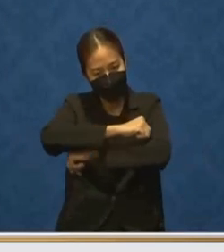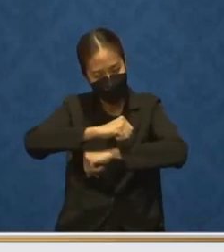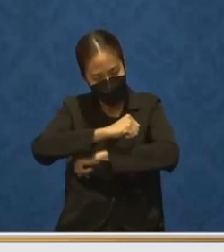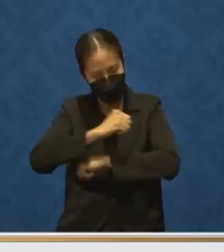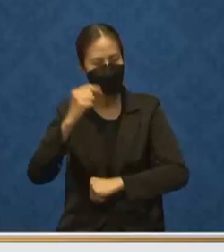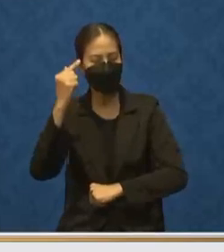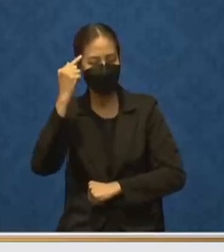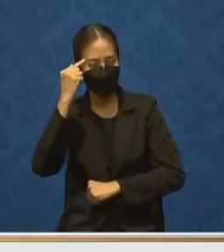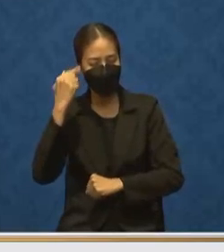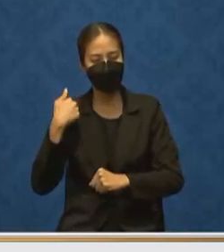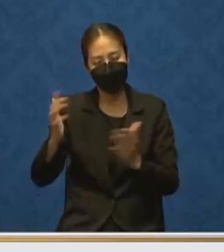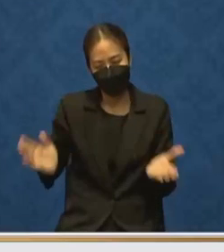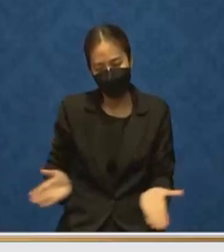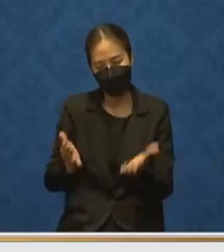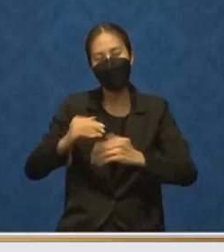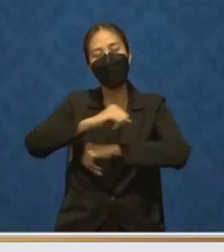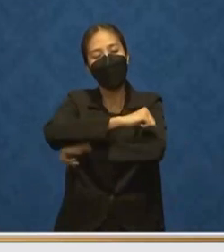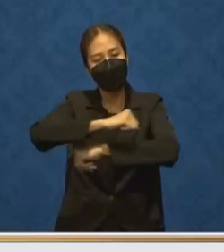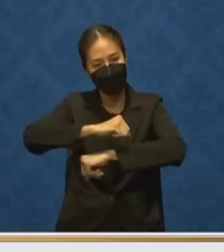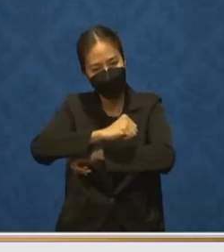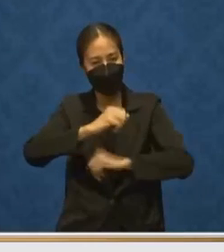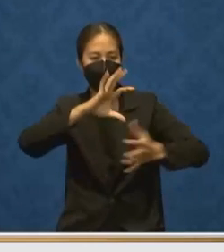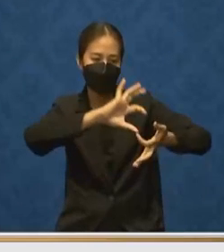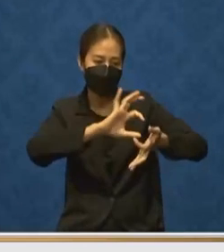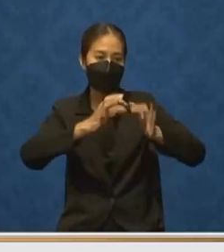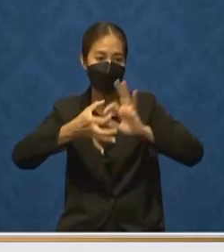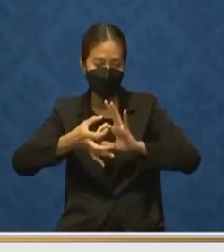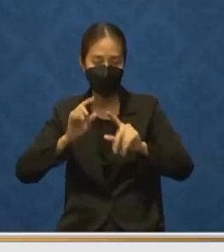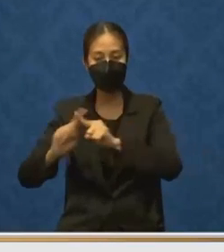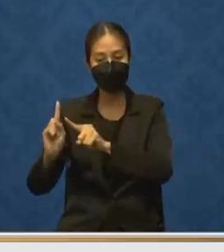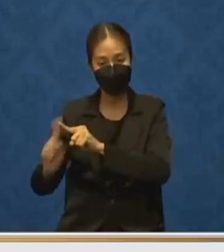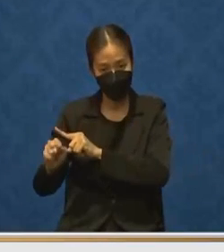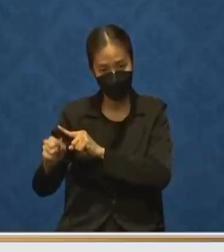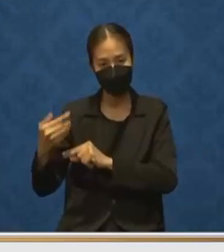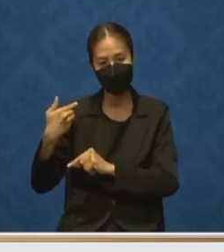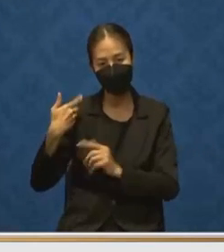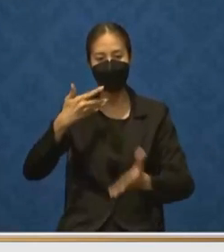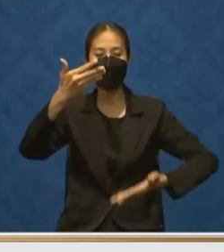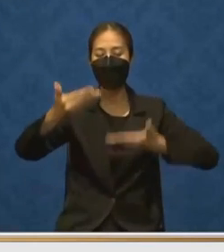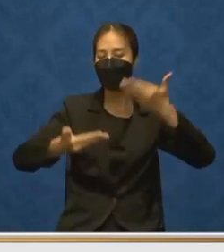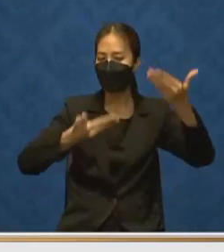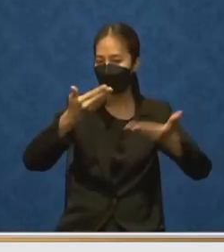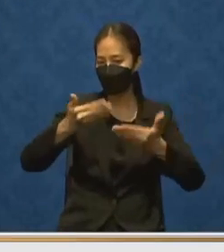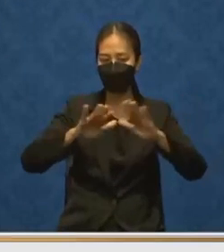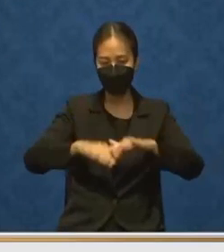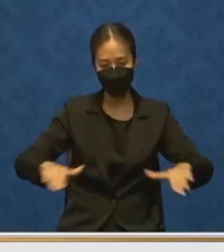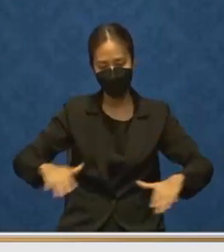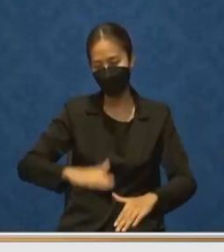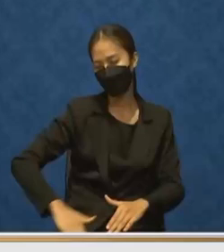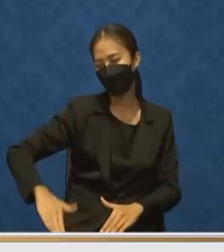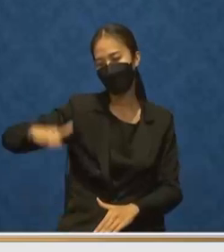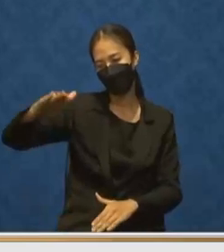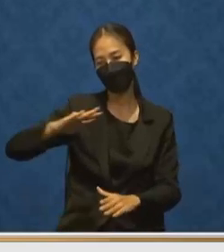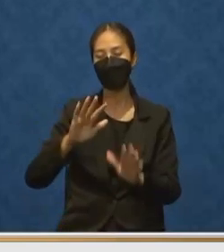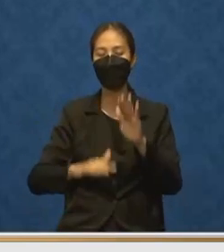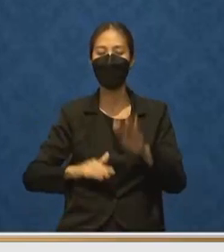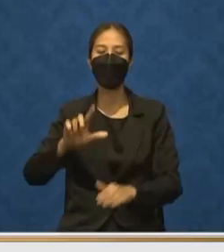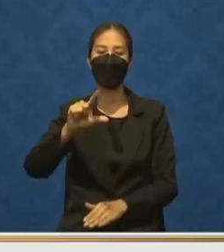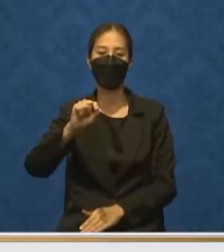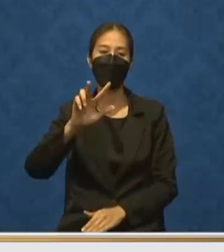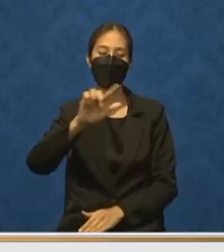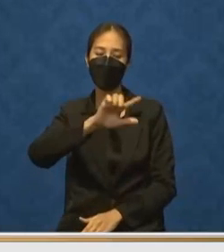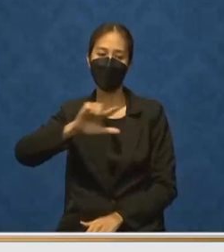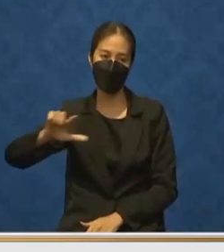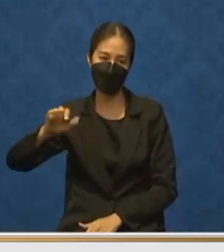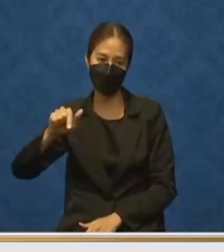โดยการส่งเสริมการออกกำลังกายการเล่นกีฬาและกิจกรรมนันทนาการของประชาชนทุกกลุ่มทุกวัยไม่น้อยกว่า23ล้านคน